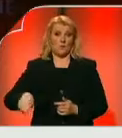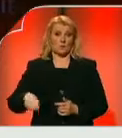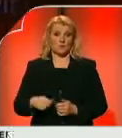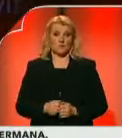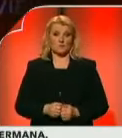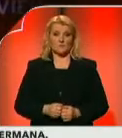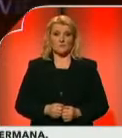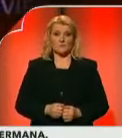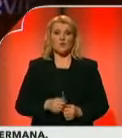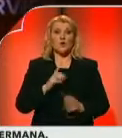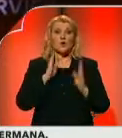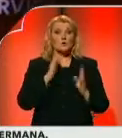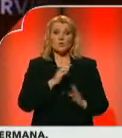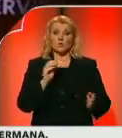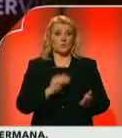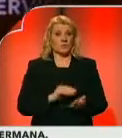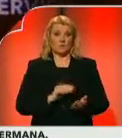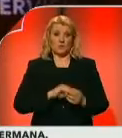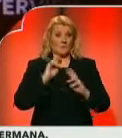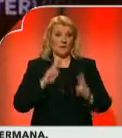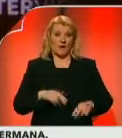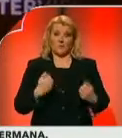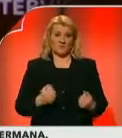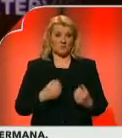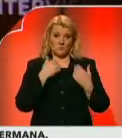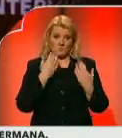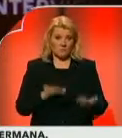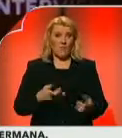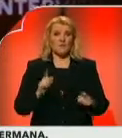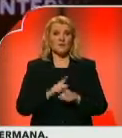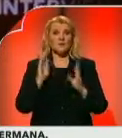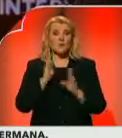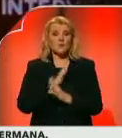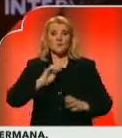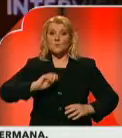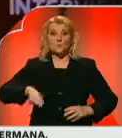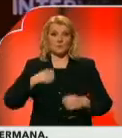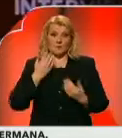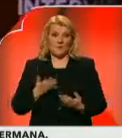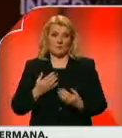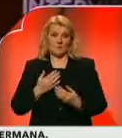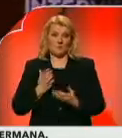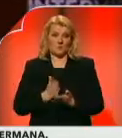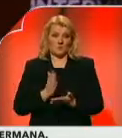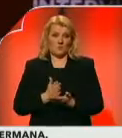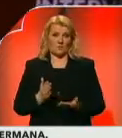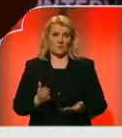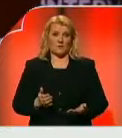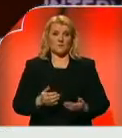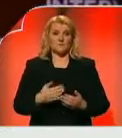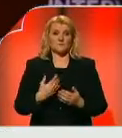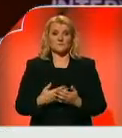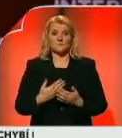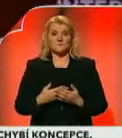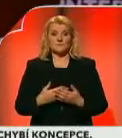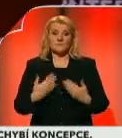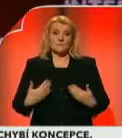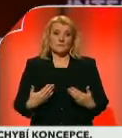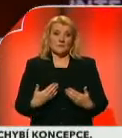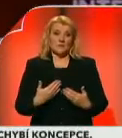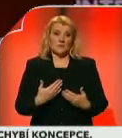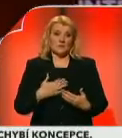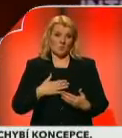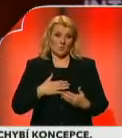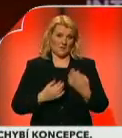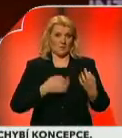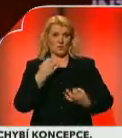není pravomocné to rozhodnutí ano, jako ano. takové, ani to rozhodnutí o pokutě, ale ani to rozhodnutí jako takové, pokud já mám správné a aktuální